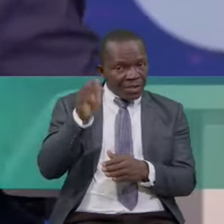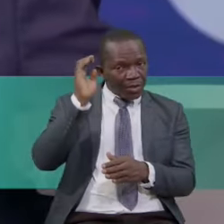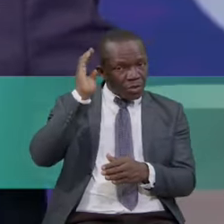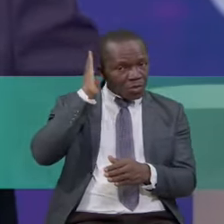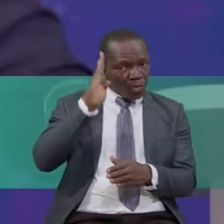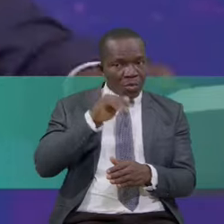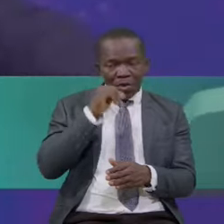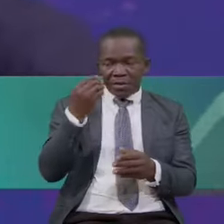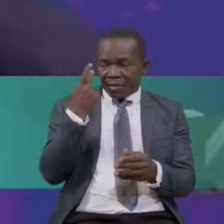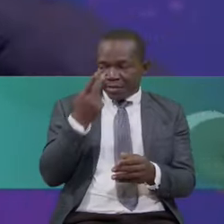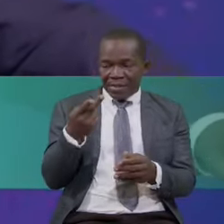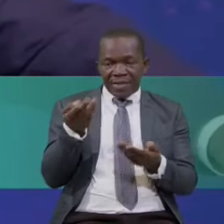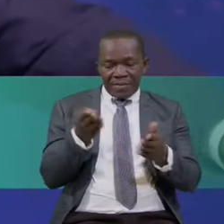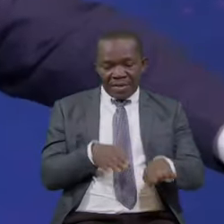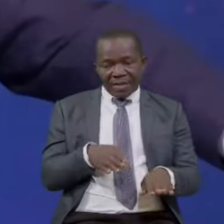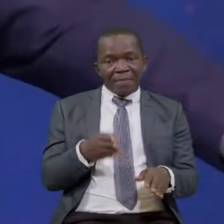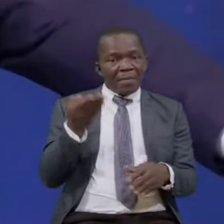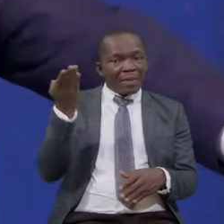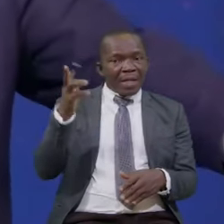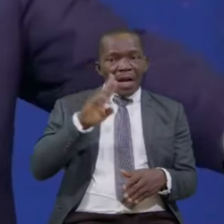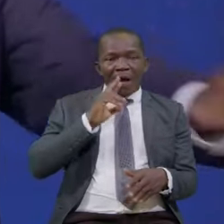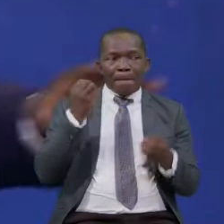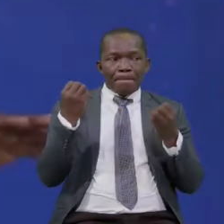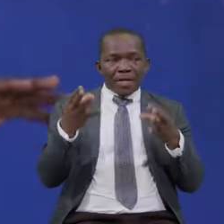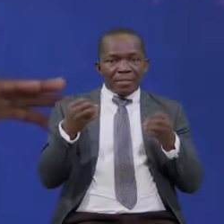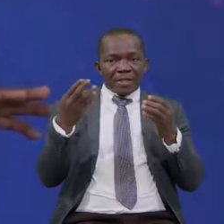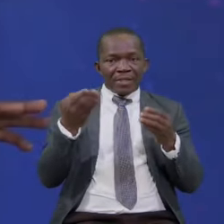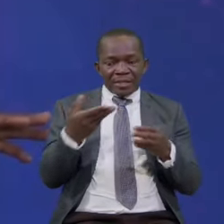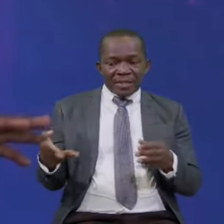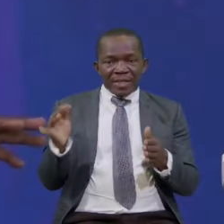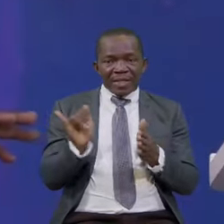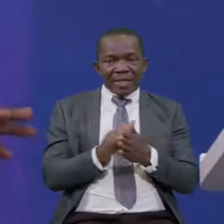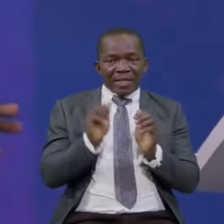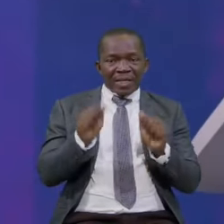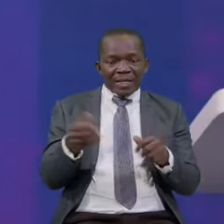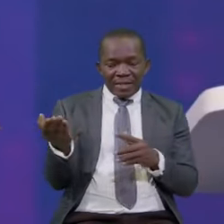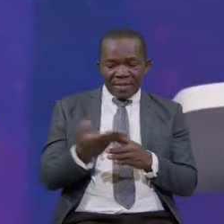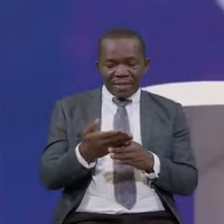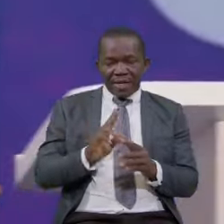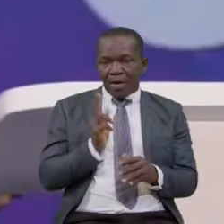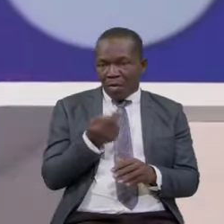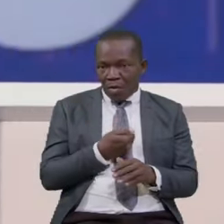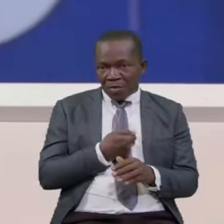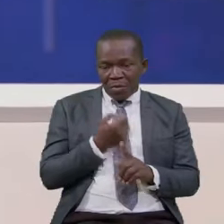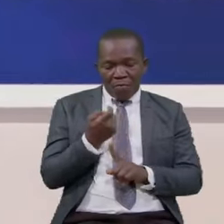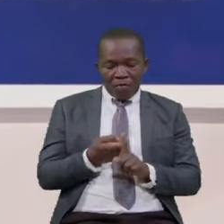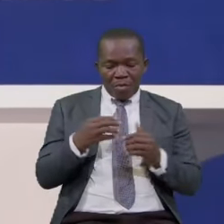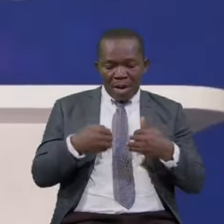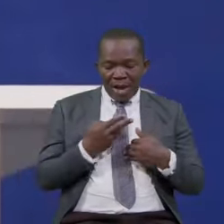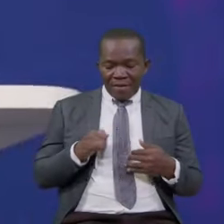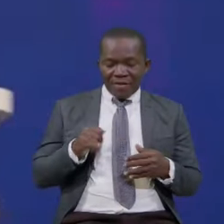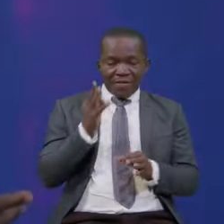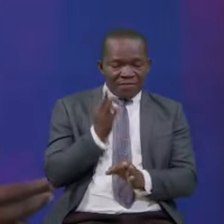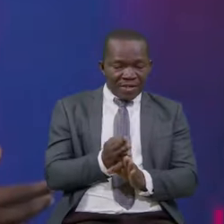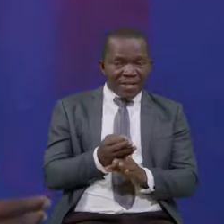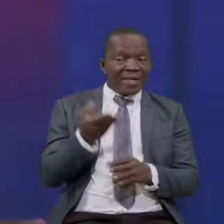beaucoup de choses qui vont nous distraire d'avoir la foi il y a plusieurs choses qui vont se manifester il y a beaucoup de